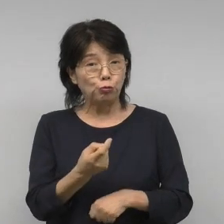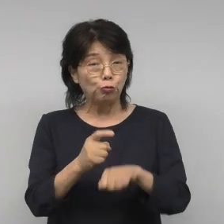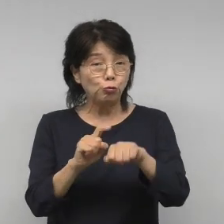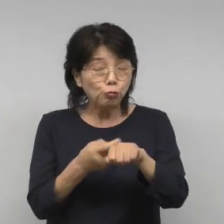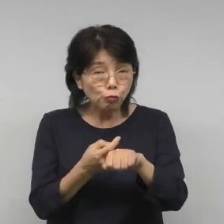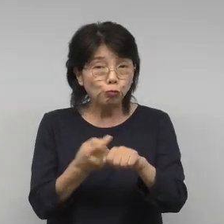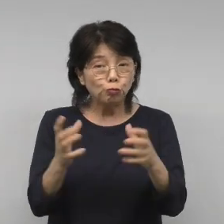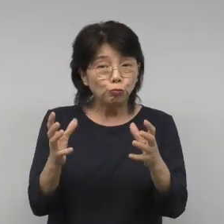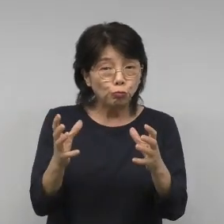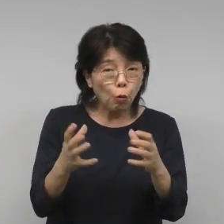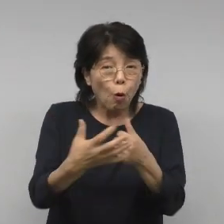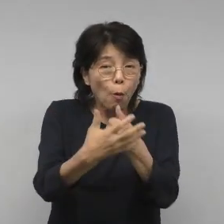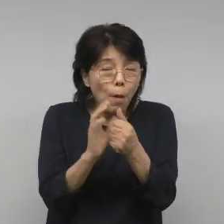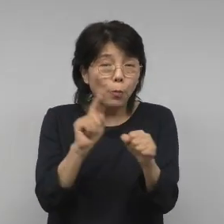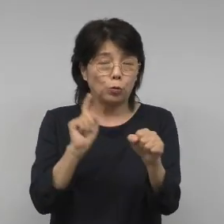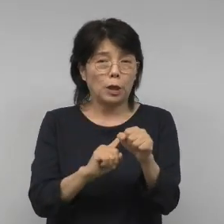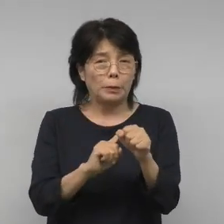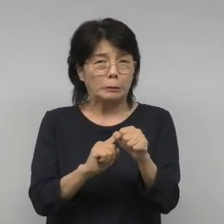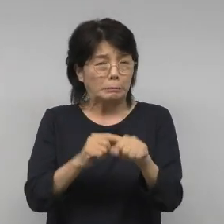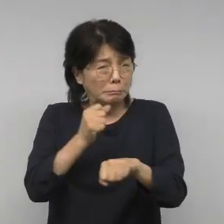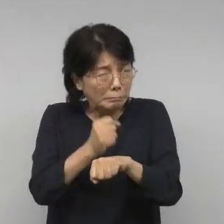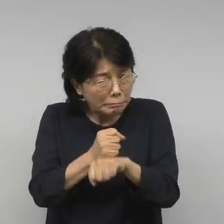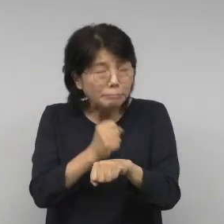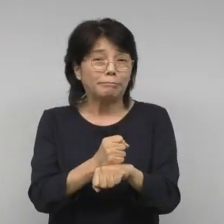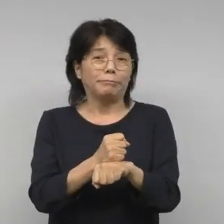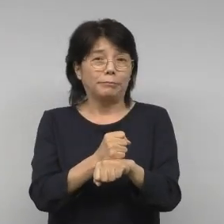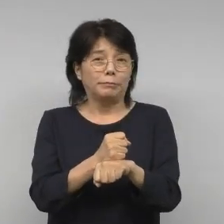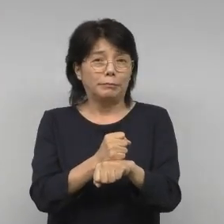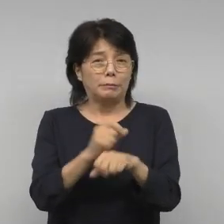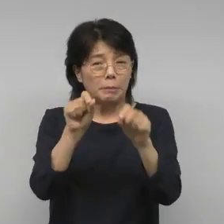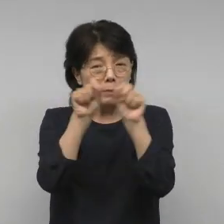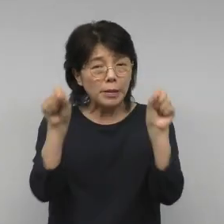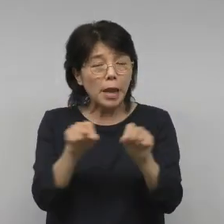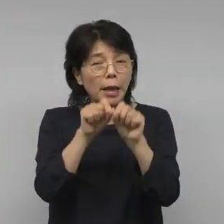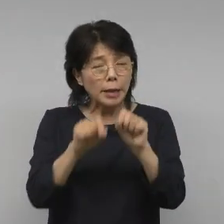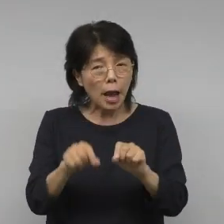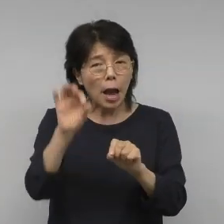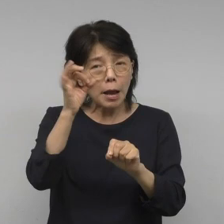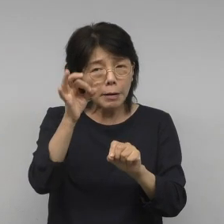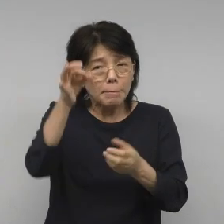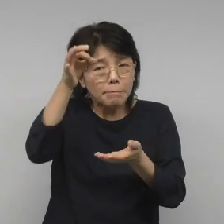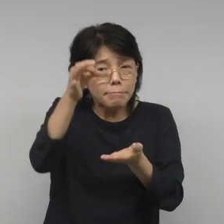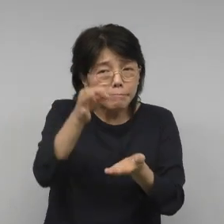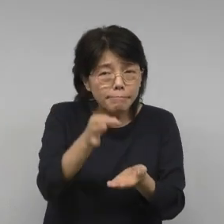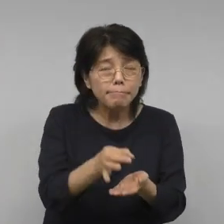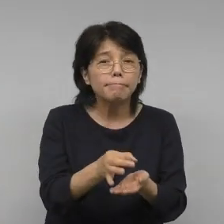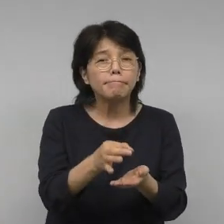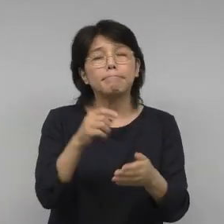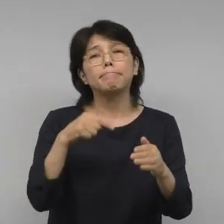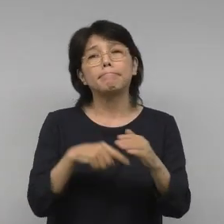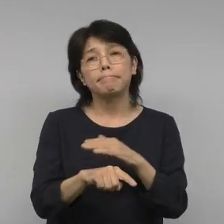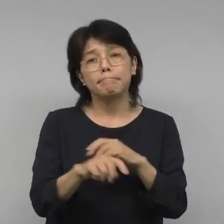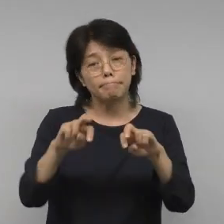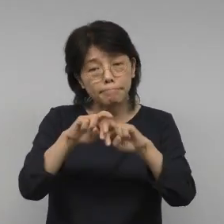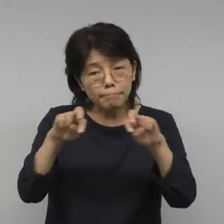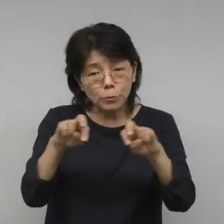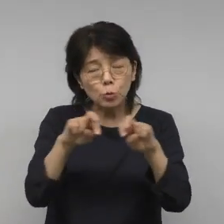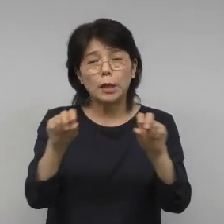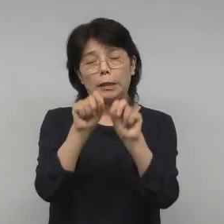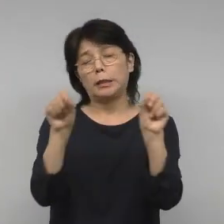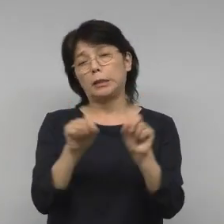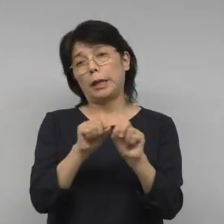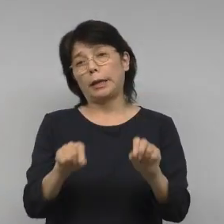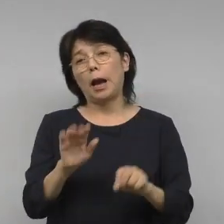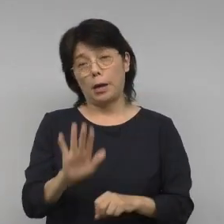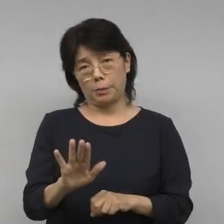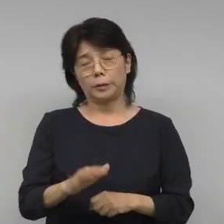労したというふうなことで、結果的に価格が下落したのではないかというふうに分析がなされております。